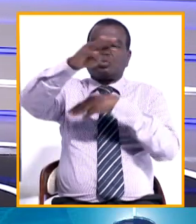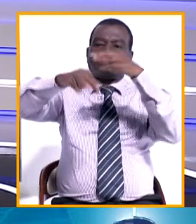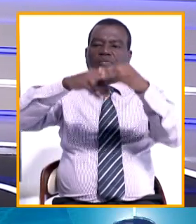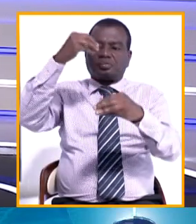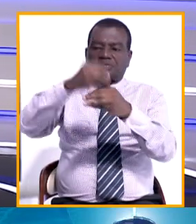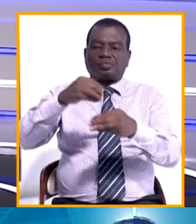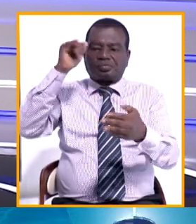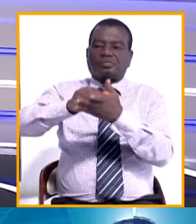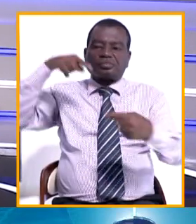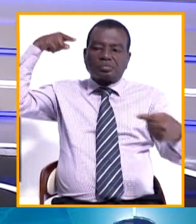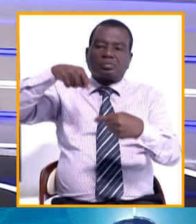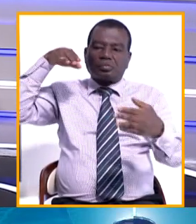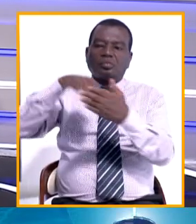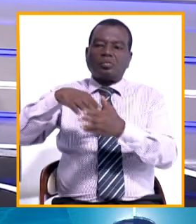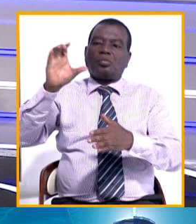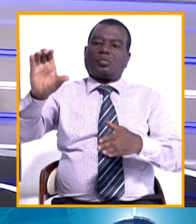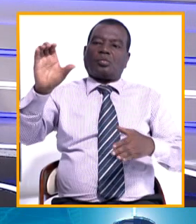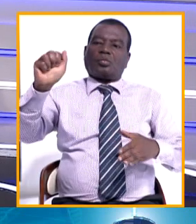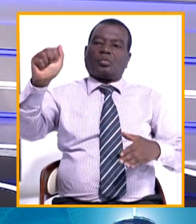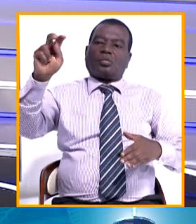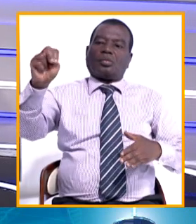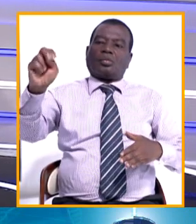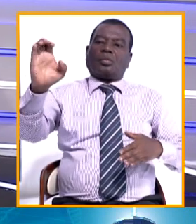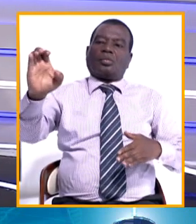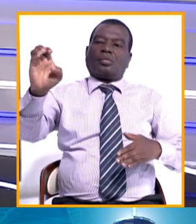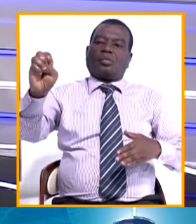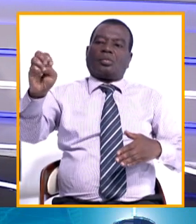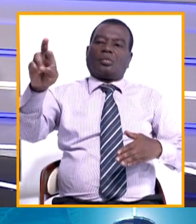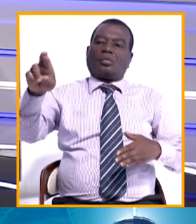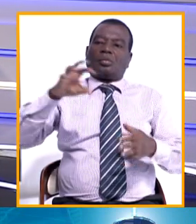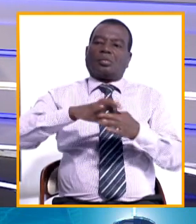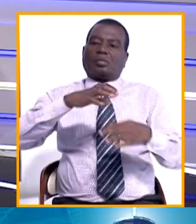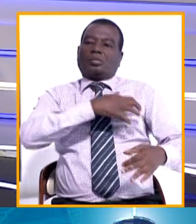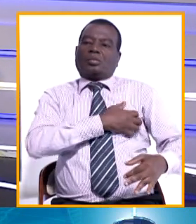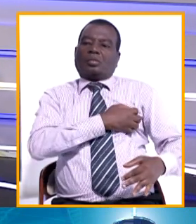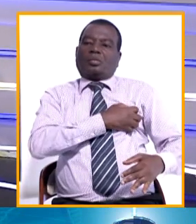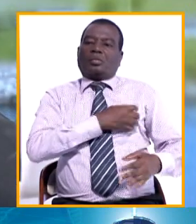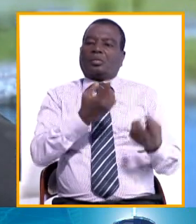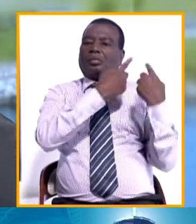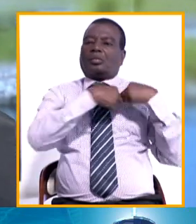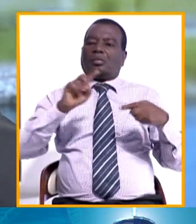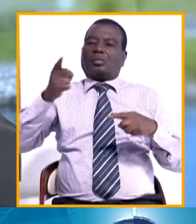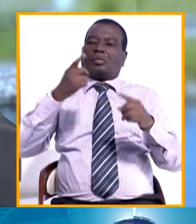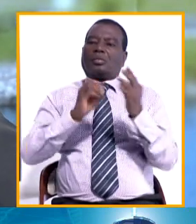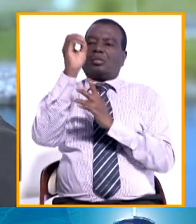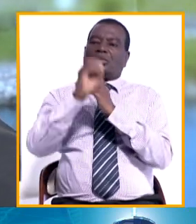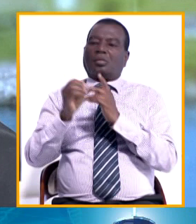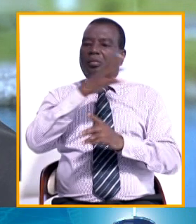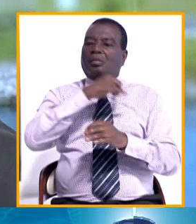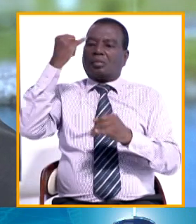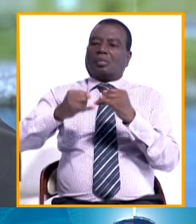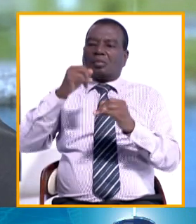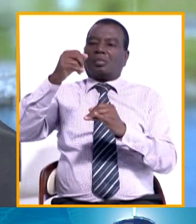lutte contre le cancer du sein. Première cause donc de mortalité par cancer chez les femmes. Depuis le 1er octobre et ce jusqu'à la